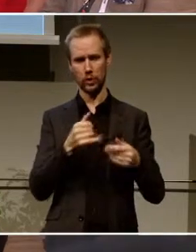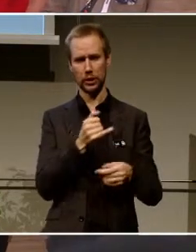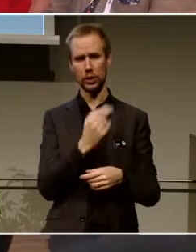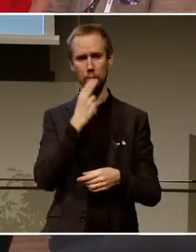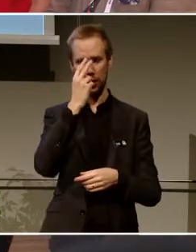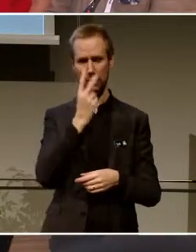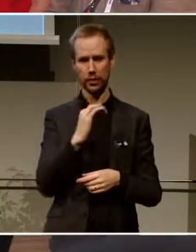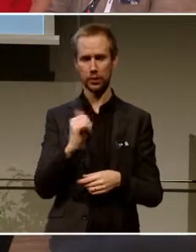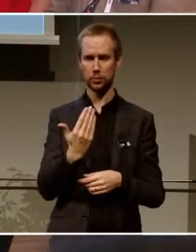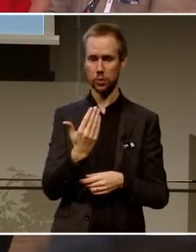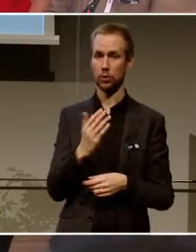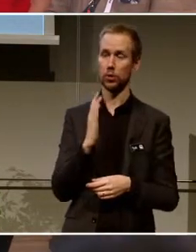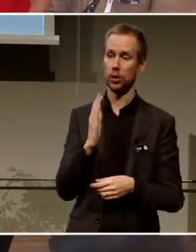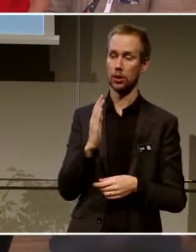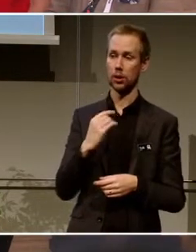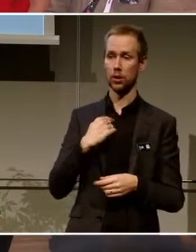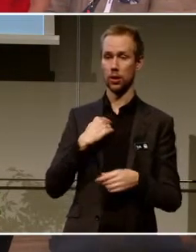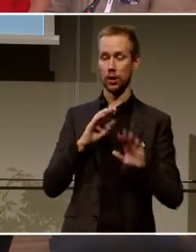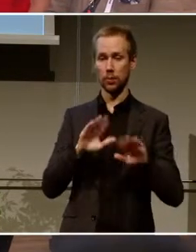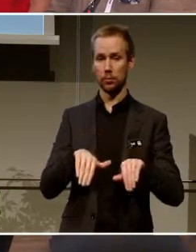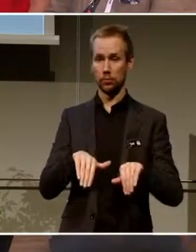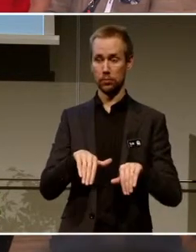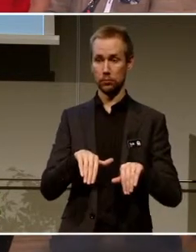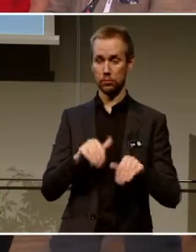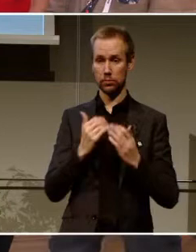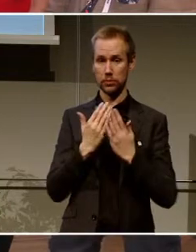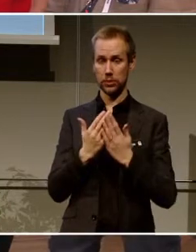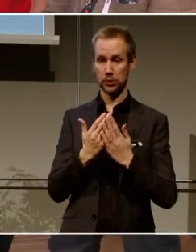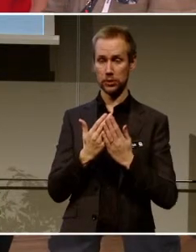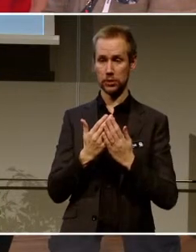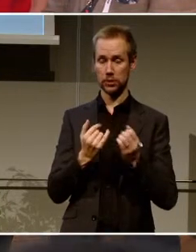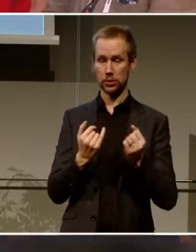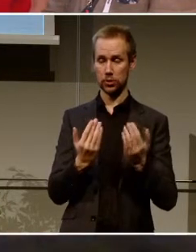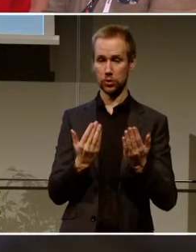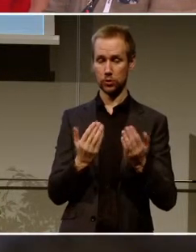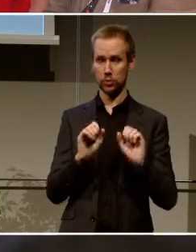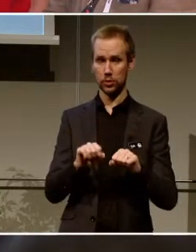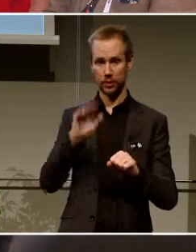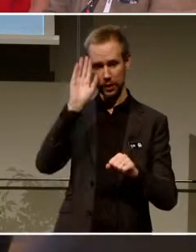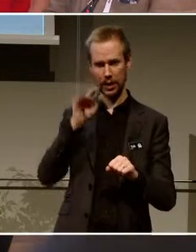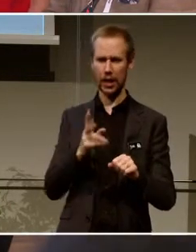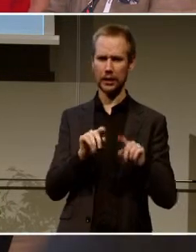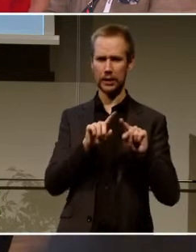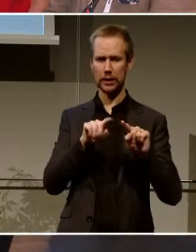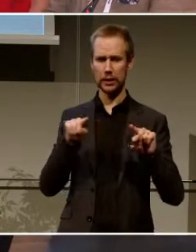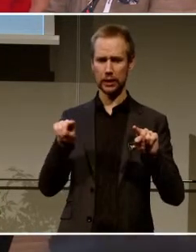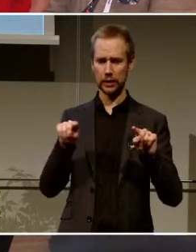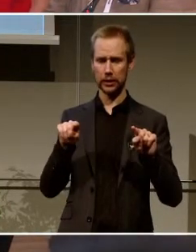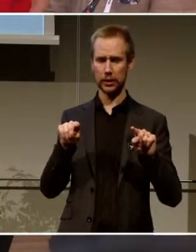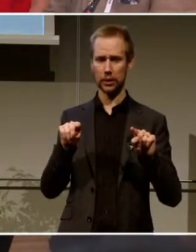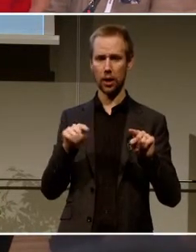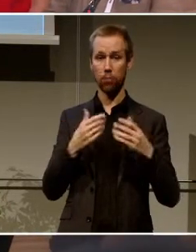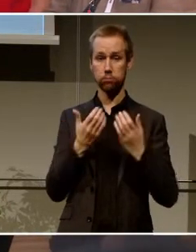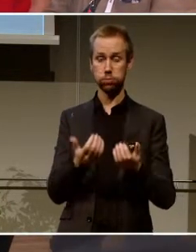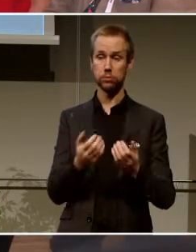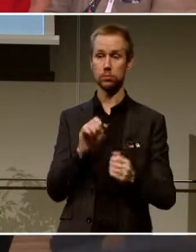Jag slogs faktiskt av någonting tidigare idag, och nu minns jag inte om det var du som sa det, att man ibland behöver också veta, nej det var kanske var statistiken faktiskt, att man vet ju inte alltid om man